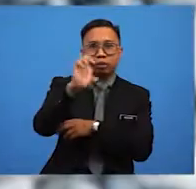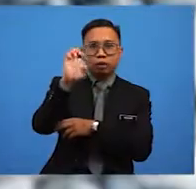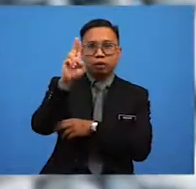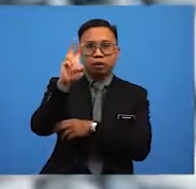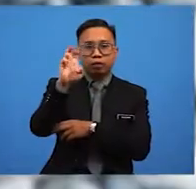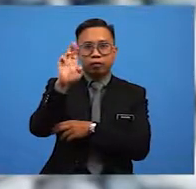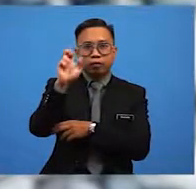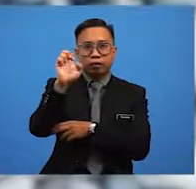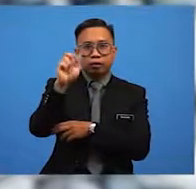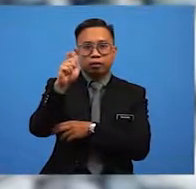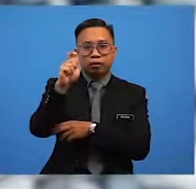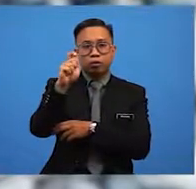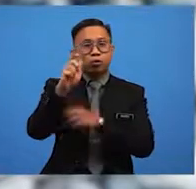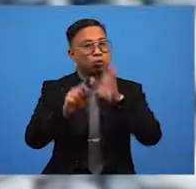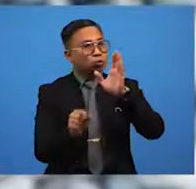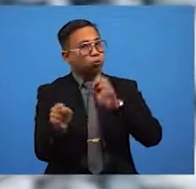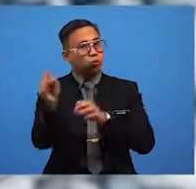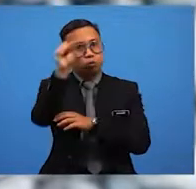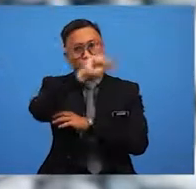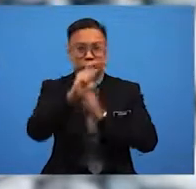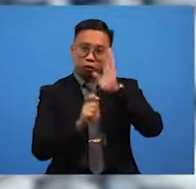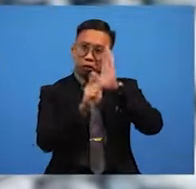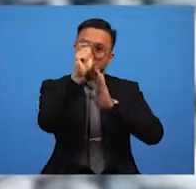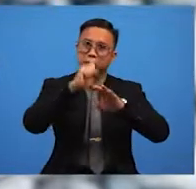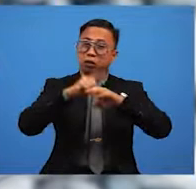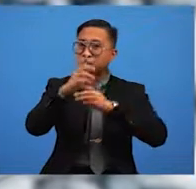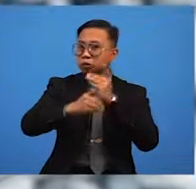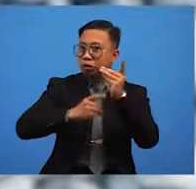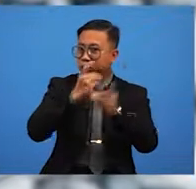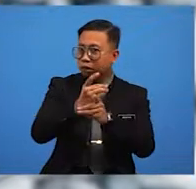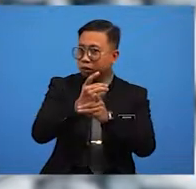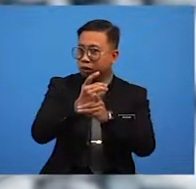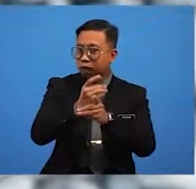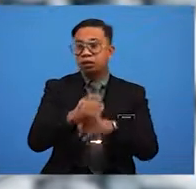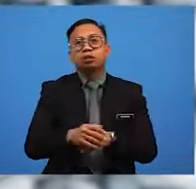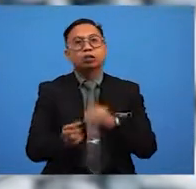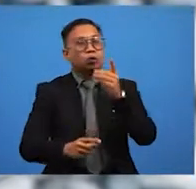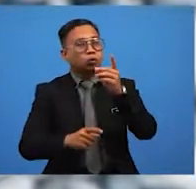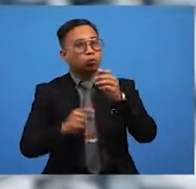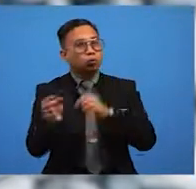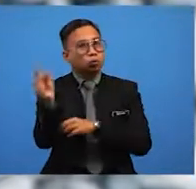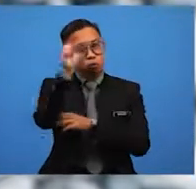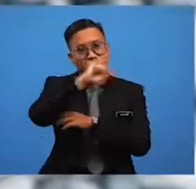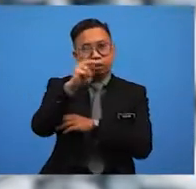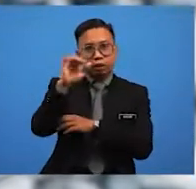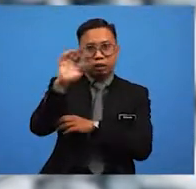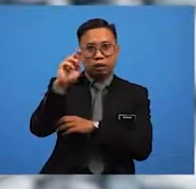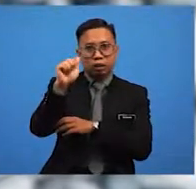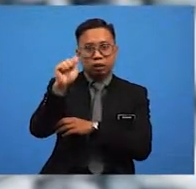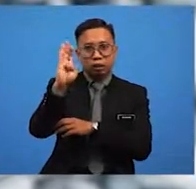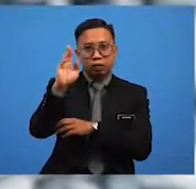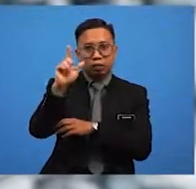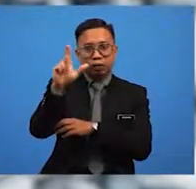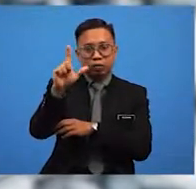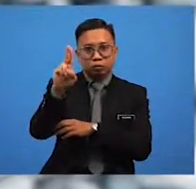meter merupakan gunung tertinggi di dunia. Manakala, ketinggian Gunung Kinabalu di Malaysia hanya 4,100